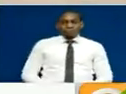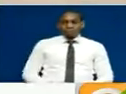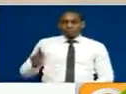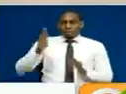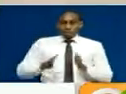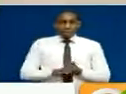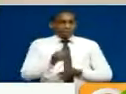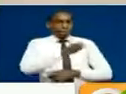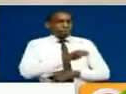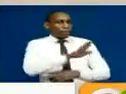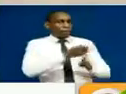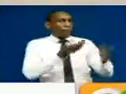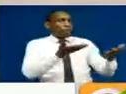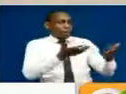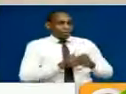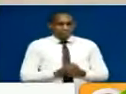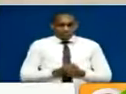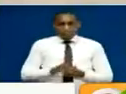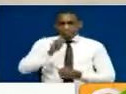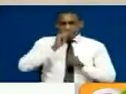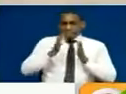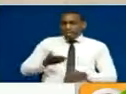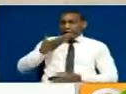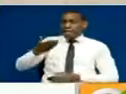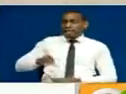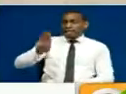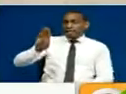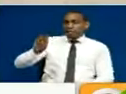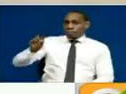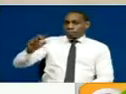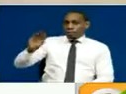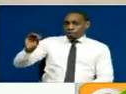Yule Mkenya akamuuliza, "Wewe unatoka wapi?" Yule Mtanzania akasema, "Bongo."